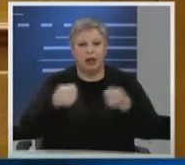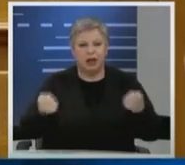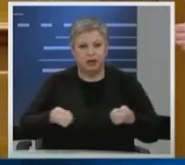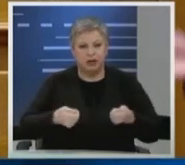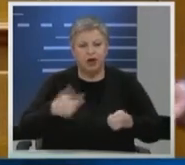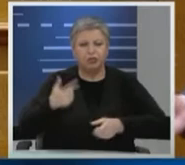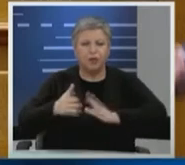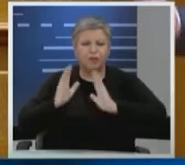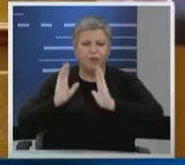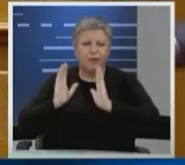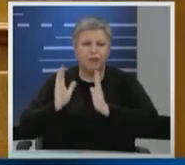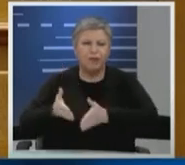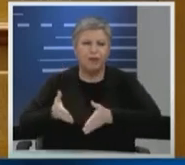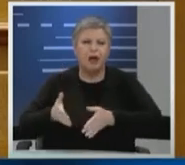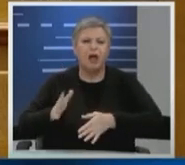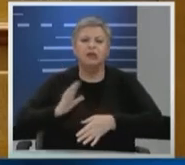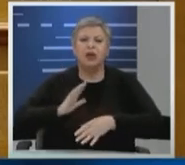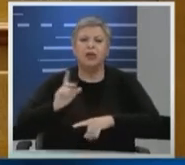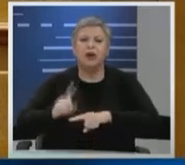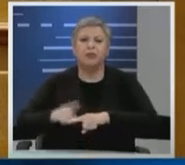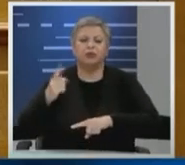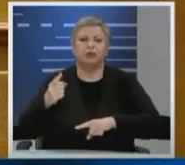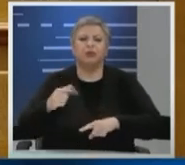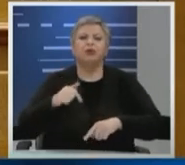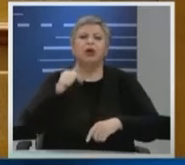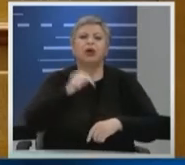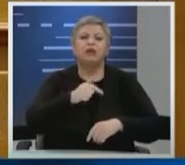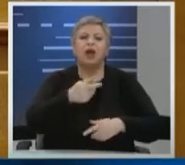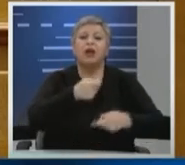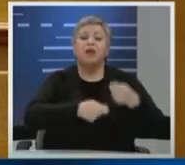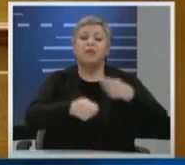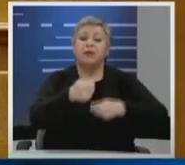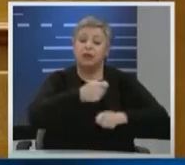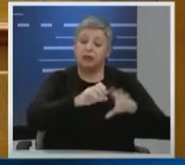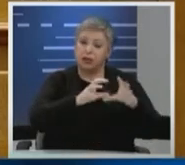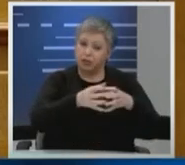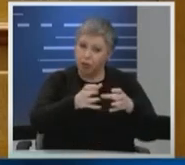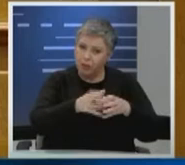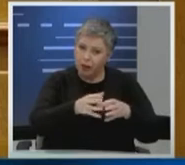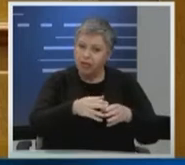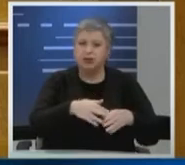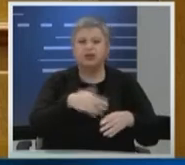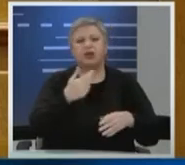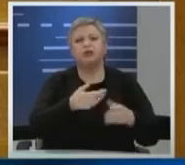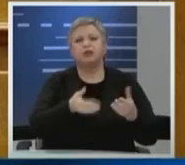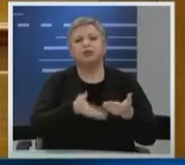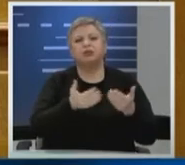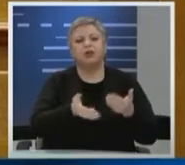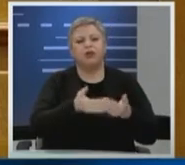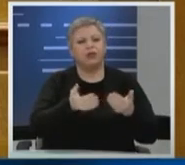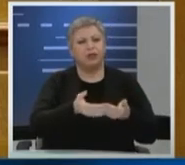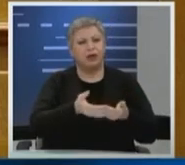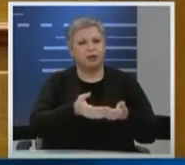υπέρ βεβαίως των επιχειρηματικών ομίλων? Και όχι μόνο αυτό, μειώνεται το συντελεστή φορολόγηση των